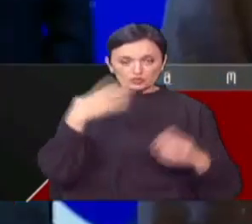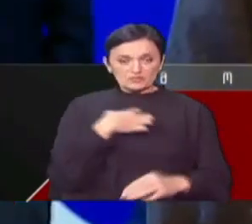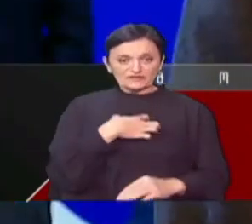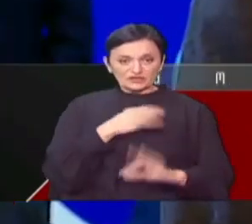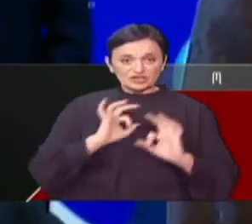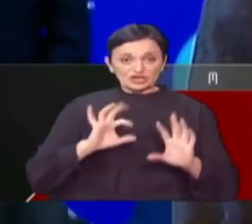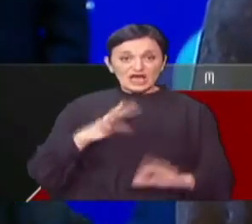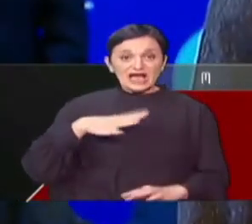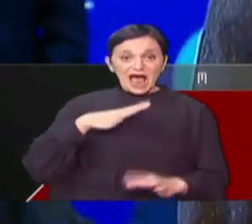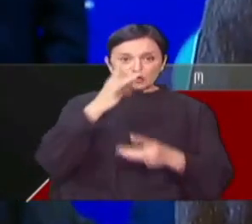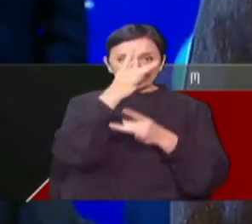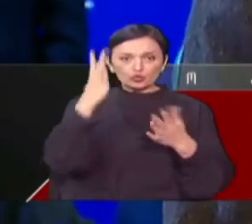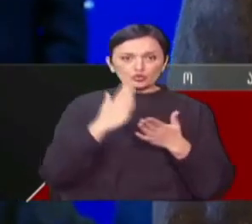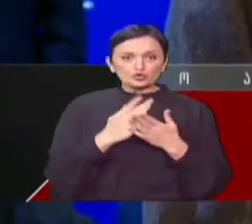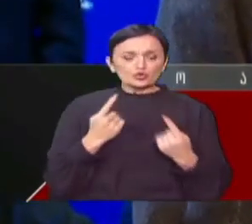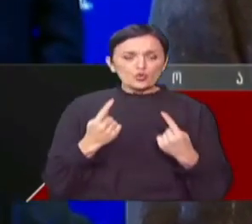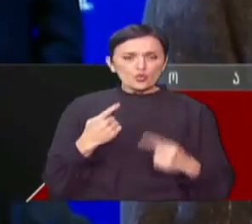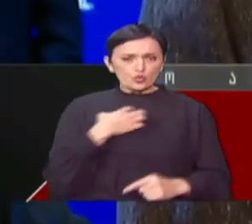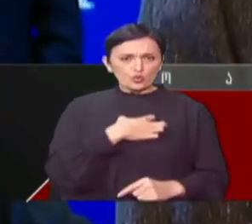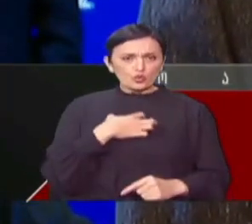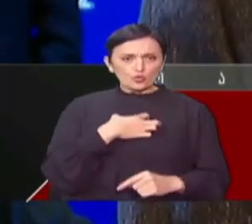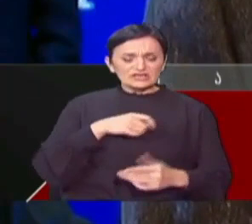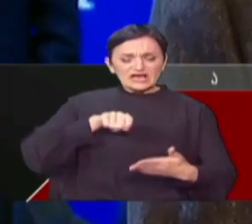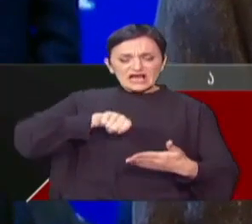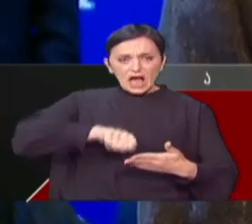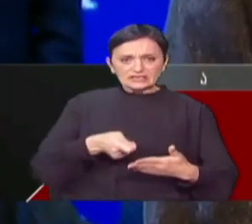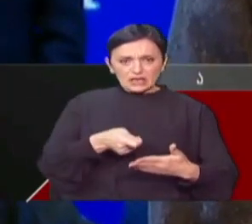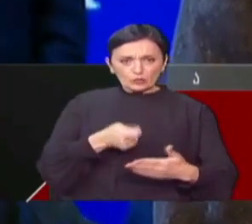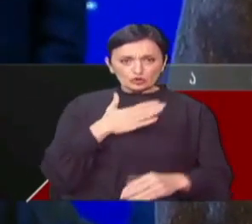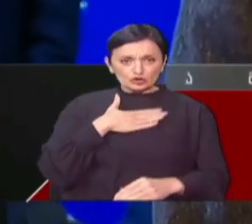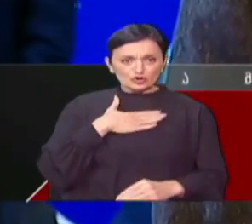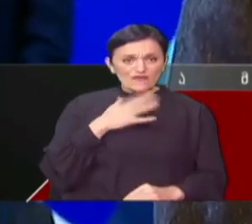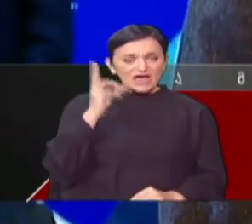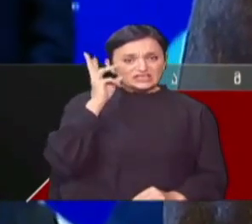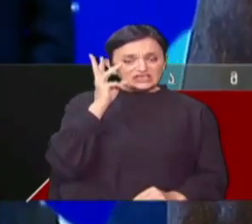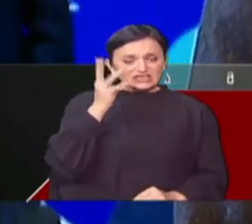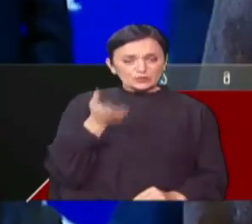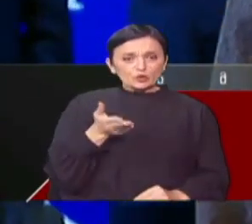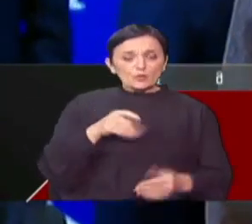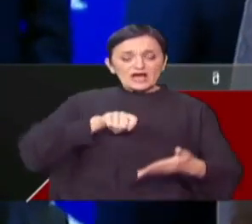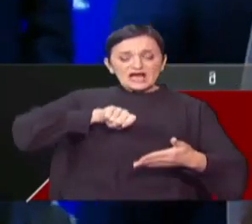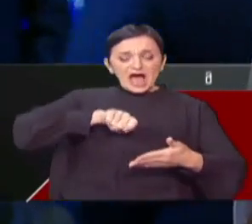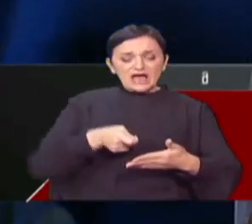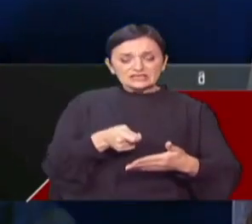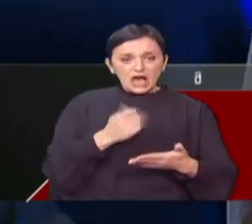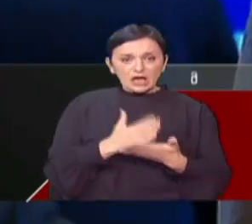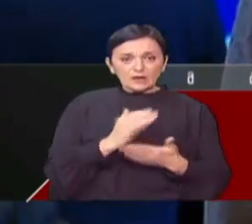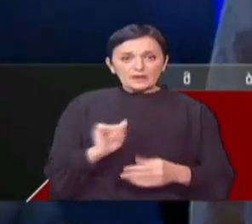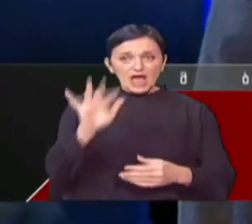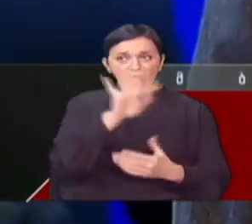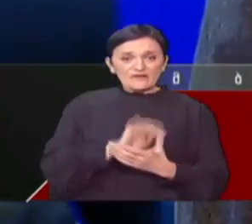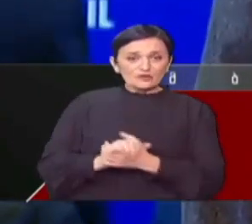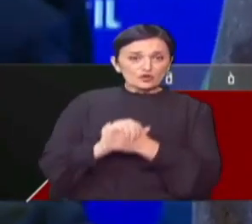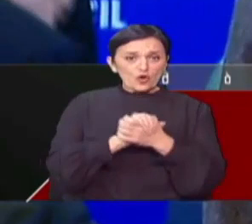მნიშვნელობაზე. ქართული კულტურა არის უმნიშვნელოვანესი გასაღები, ჩვენი დიპლომატიისა არის გასაღები